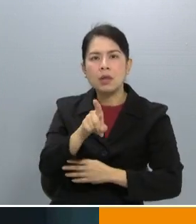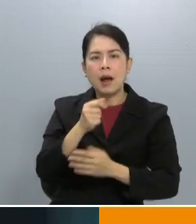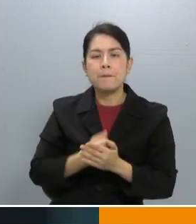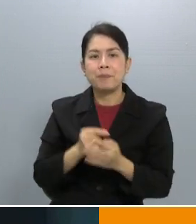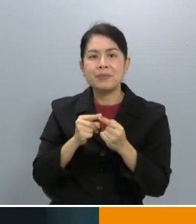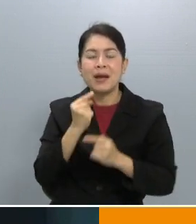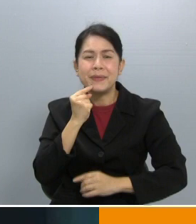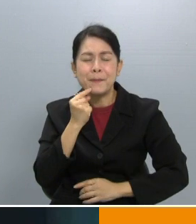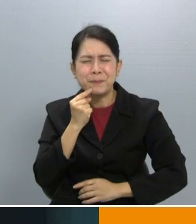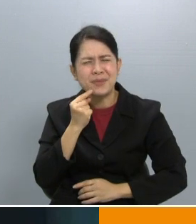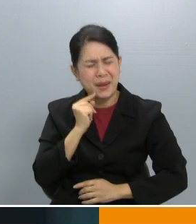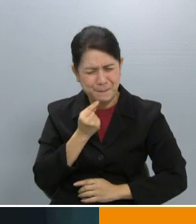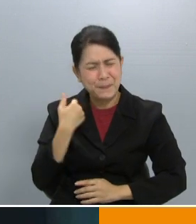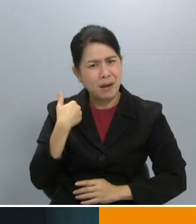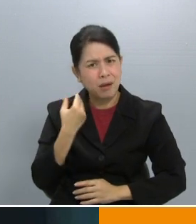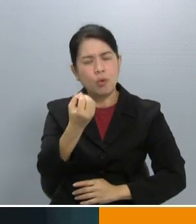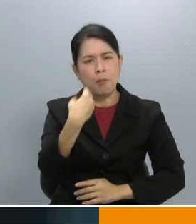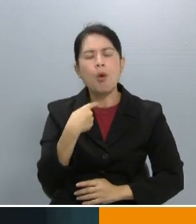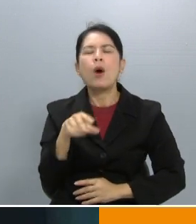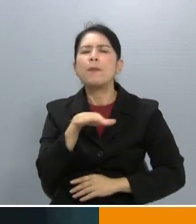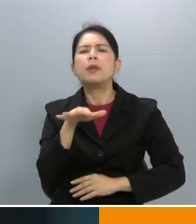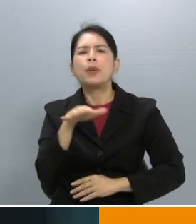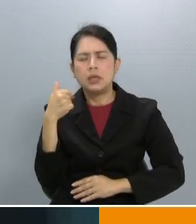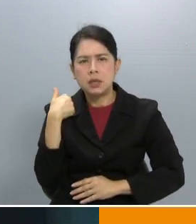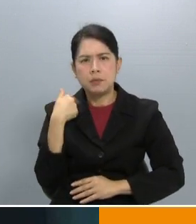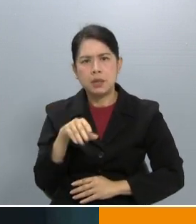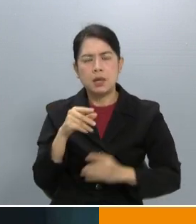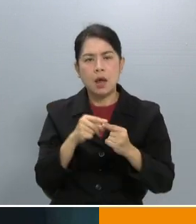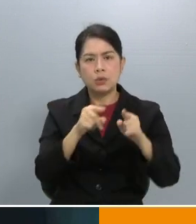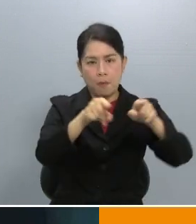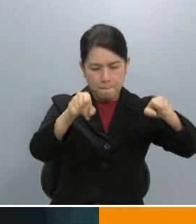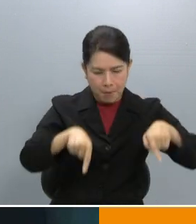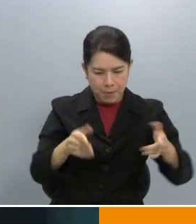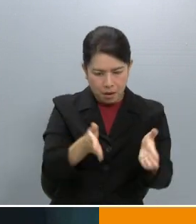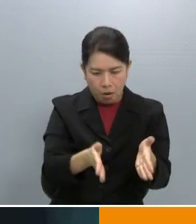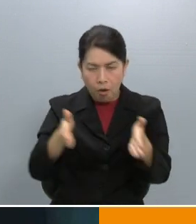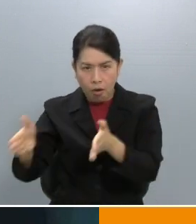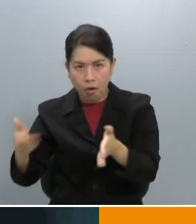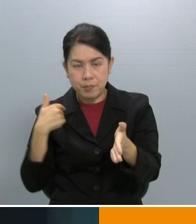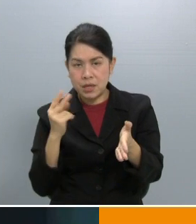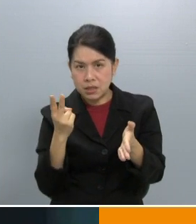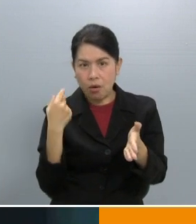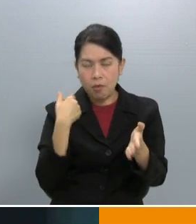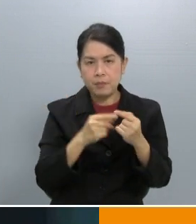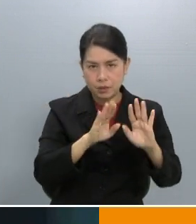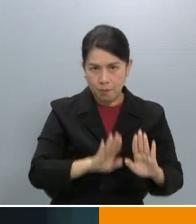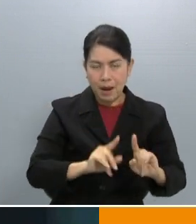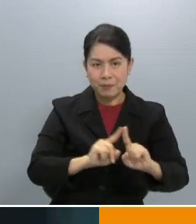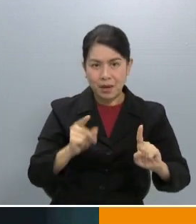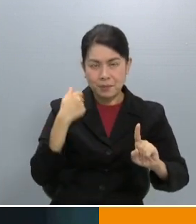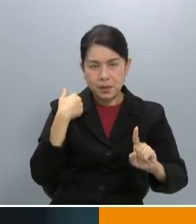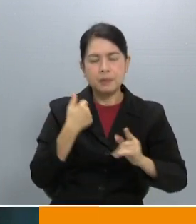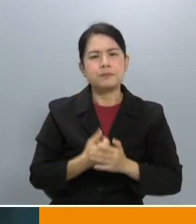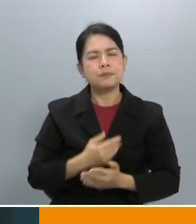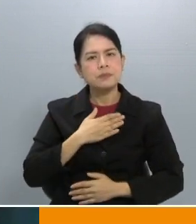เค็มขณะนั้นมีปลาหมึกวางอยู่ 2กล่องแบบเจาะตากับแบบไม่เจาะตาแล้วเธอเล่าบอกว่าเสี้ยววินาทีเธอ